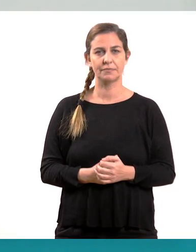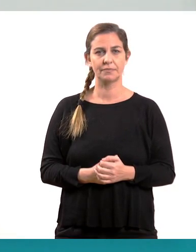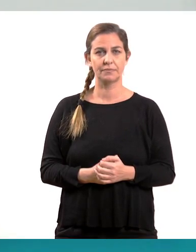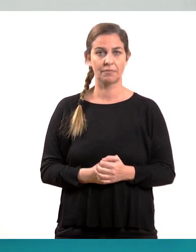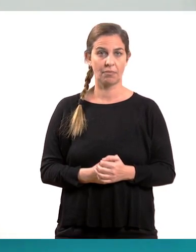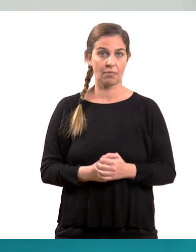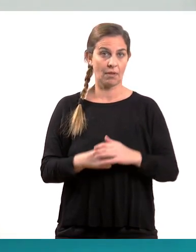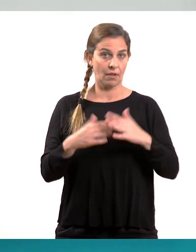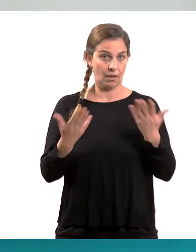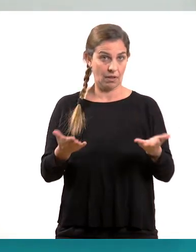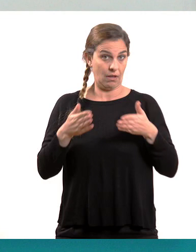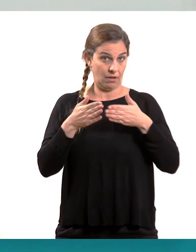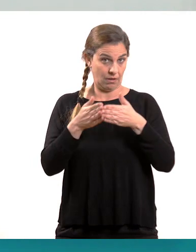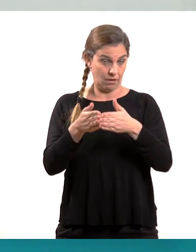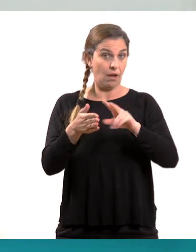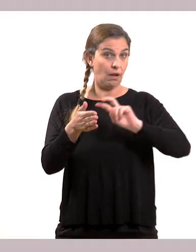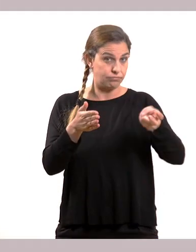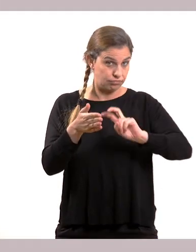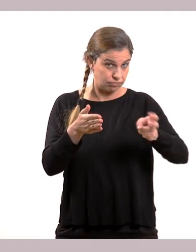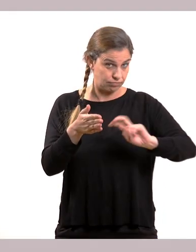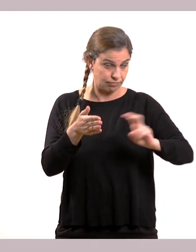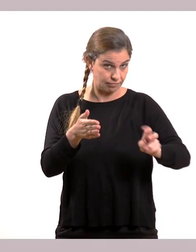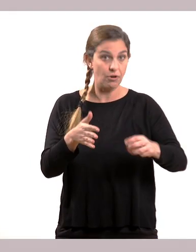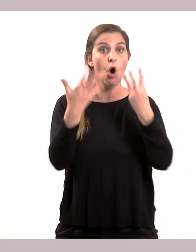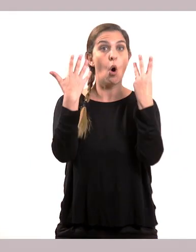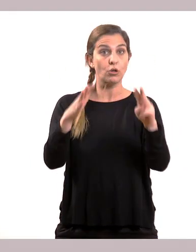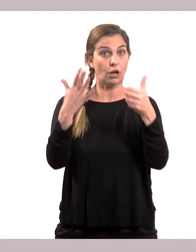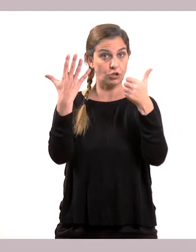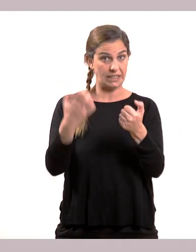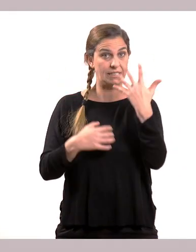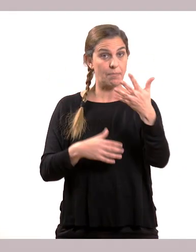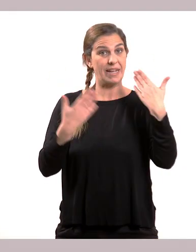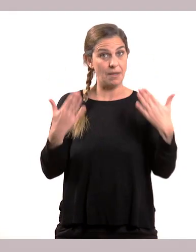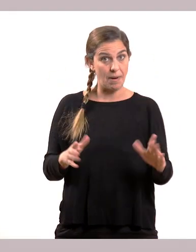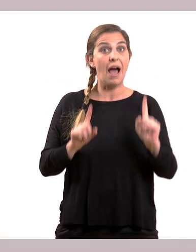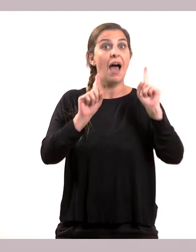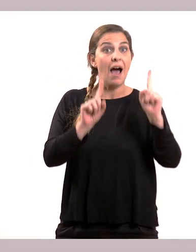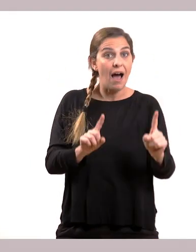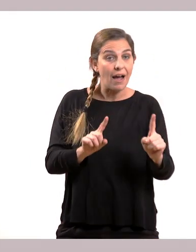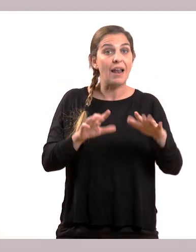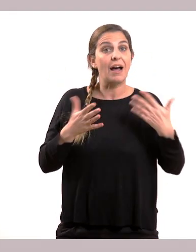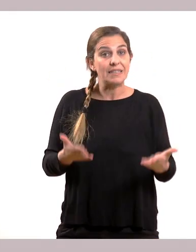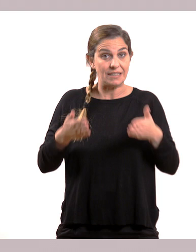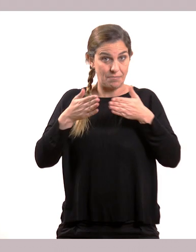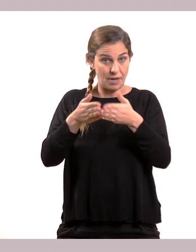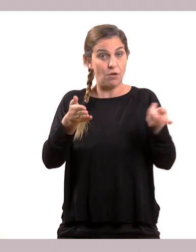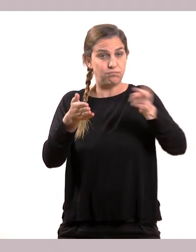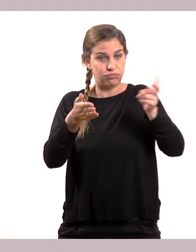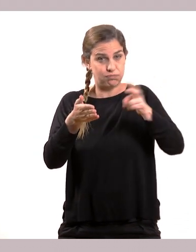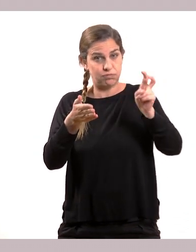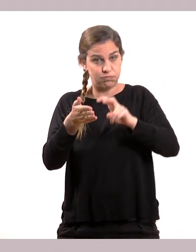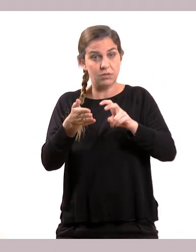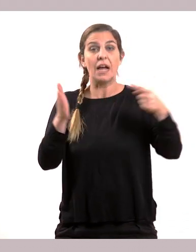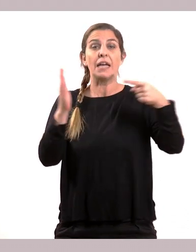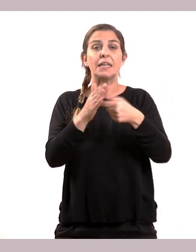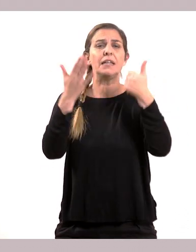Δεν κατέβηκαν όμως στο λιμάνι μόνο οι 865. Ανεβήκανε, λέει, κι άλλοι 1.678 να συνεχίσουν